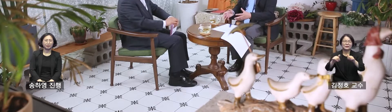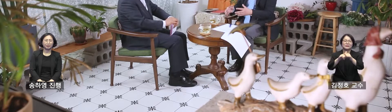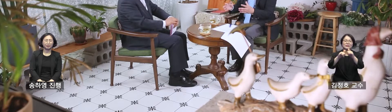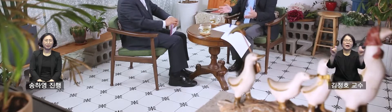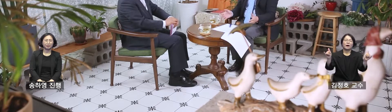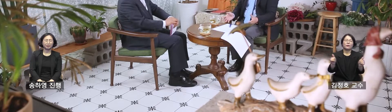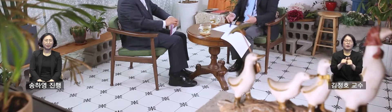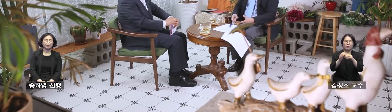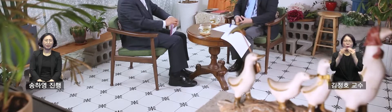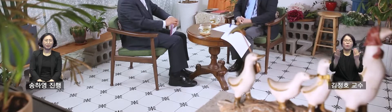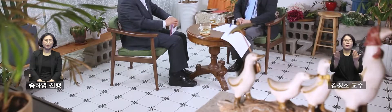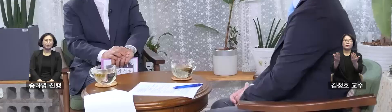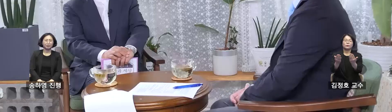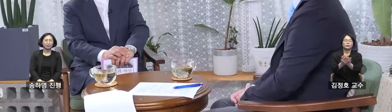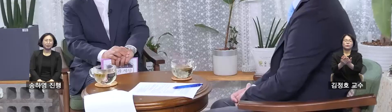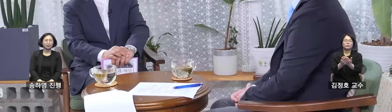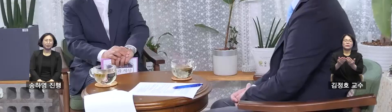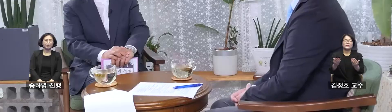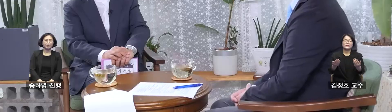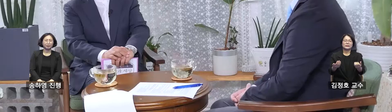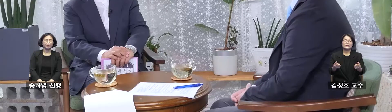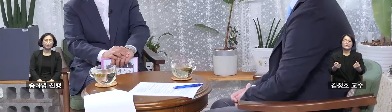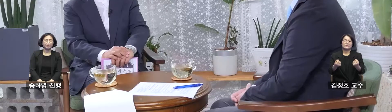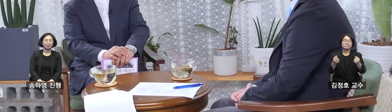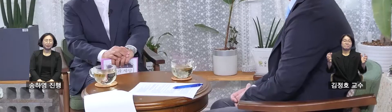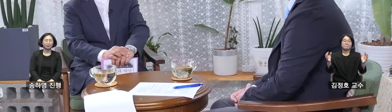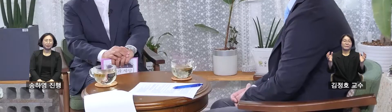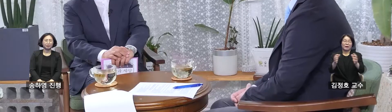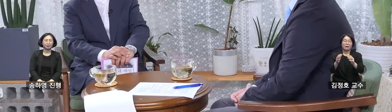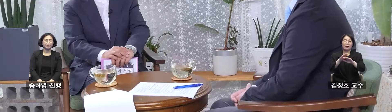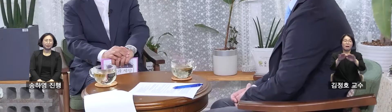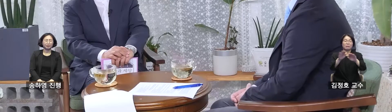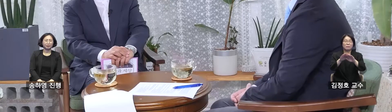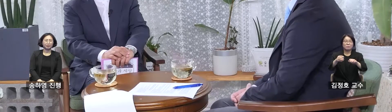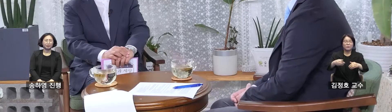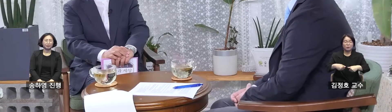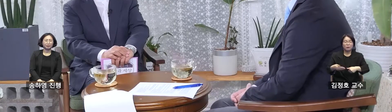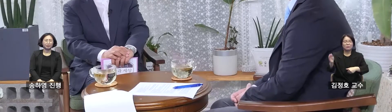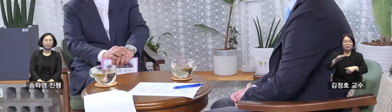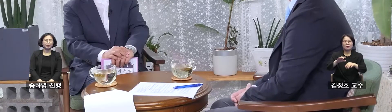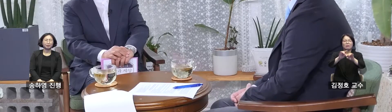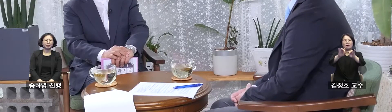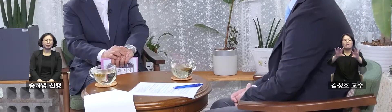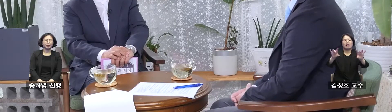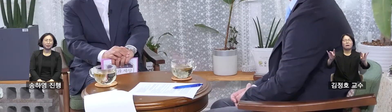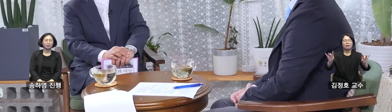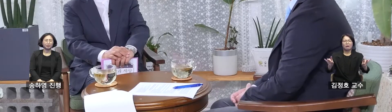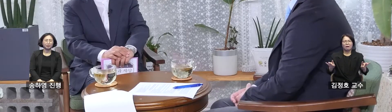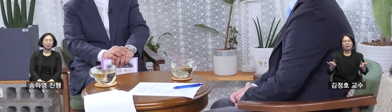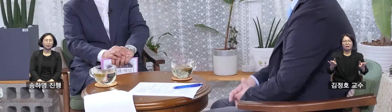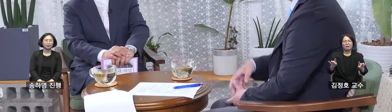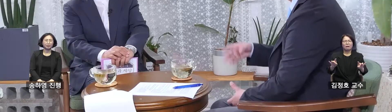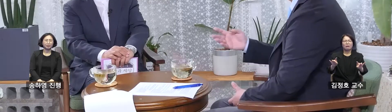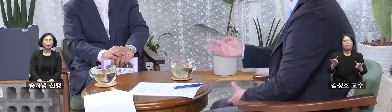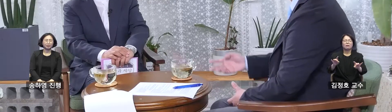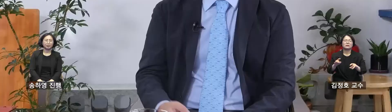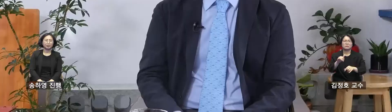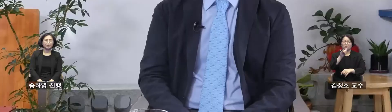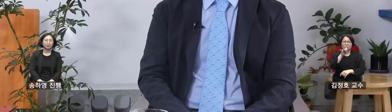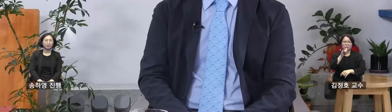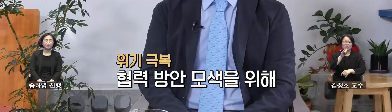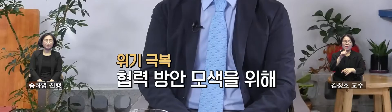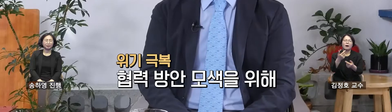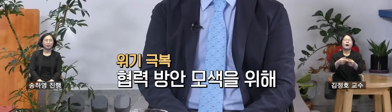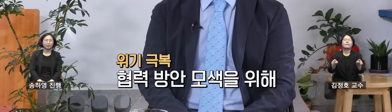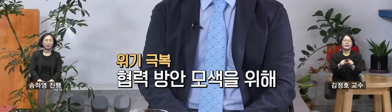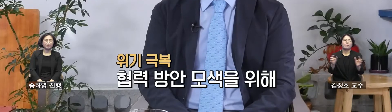사회적인 문제가 다 같이 협력해서 풀어야 되는데 각자 도생하는 길로 가고 있습니다. 그래서 같이 한번